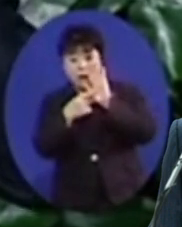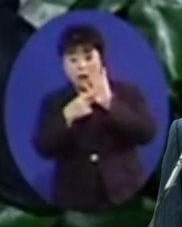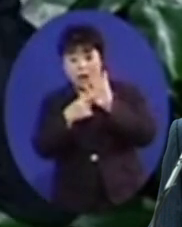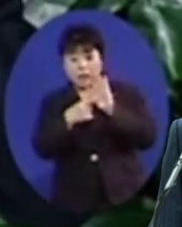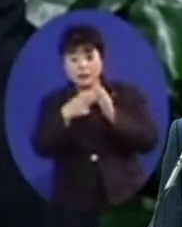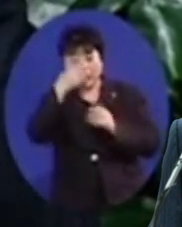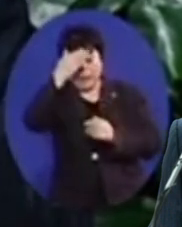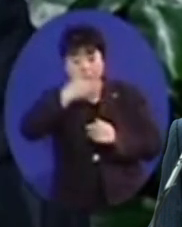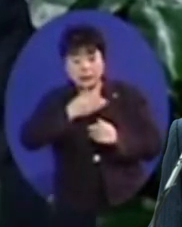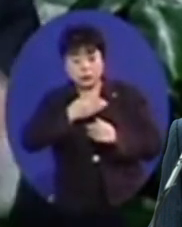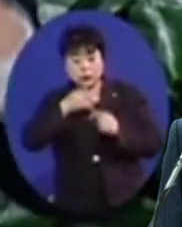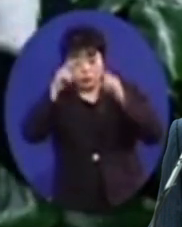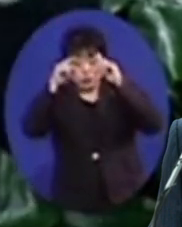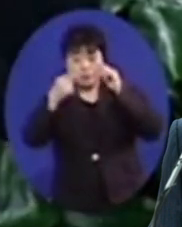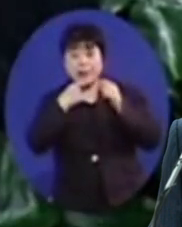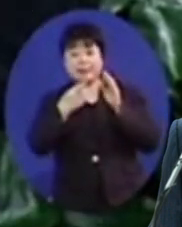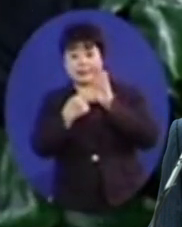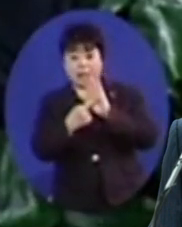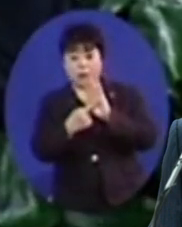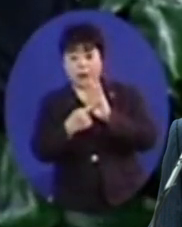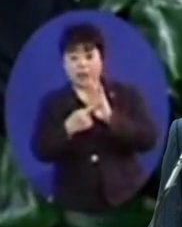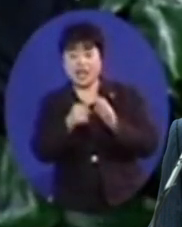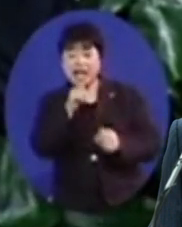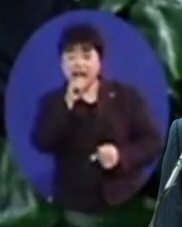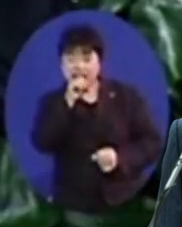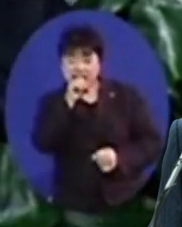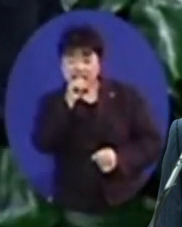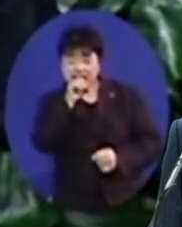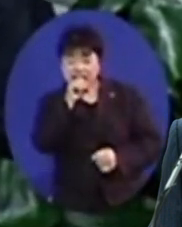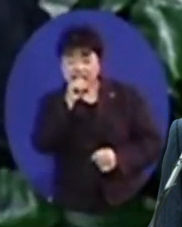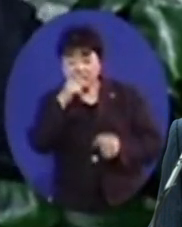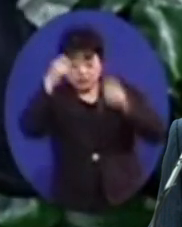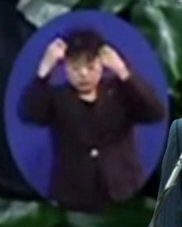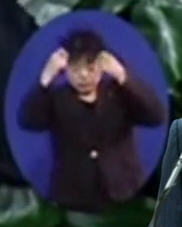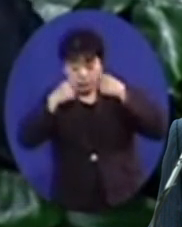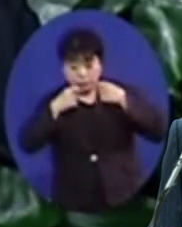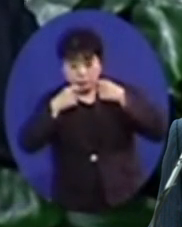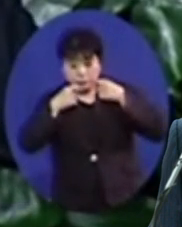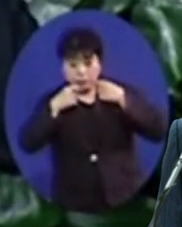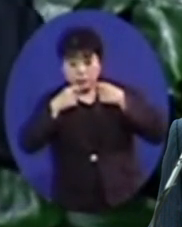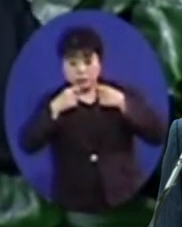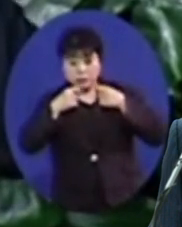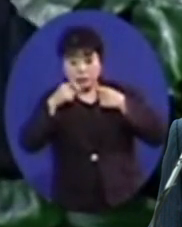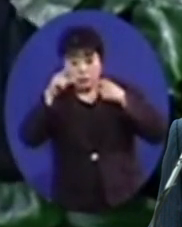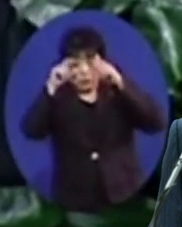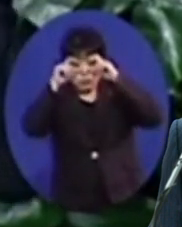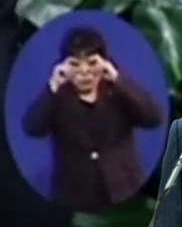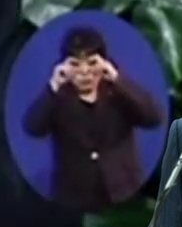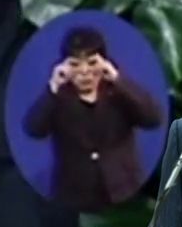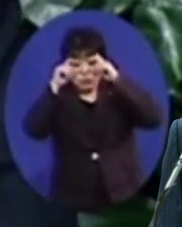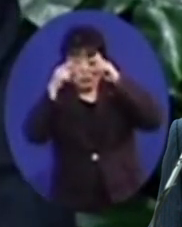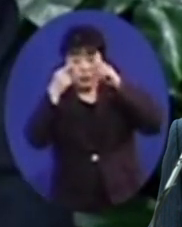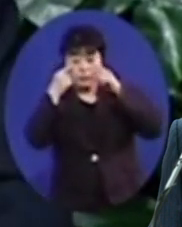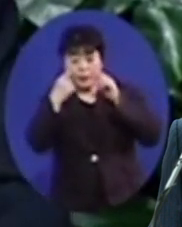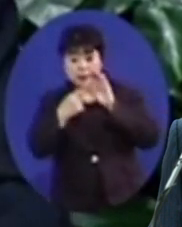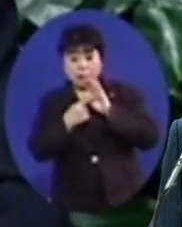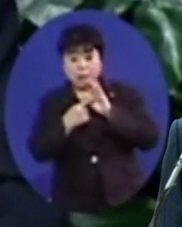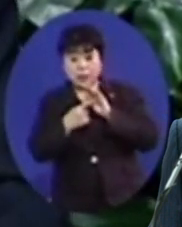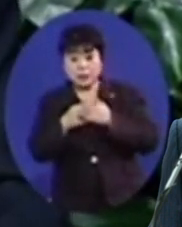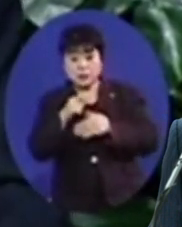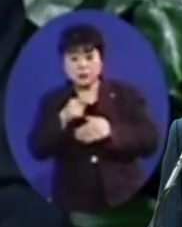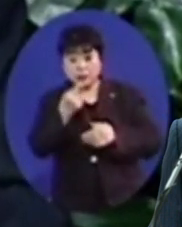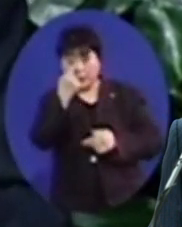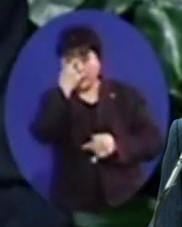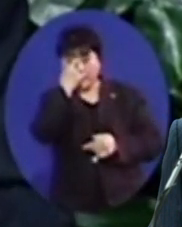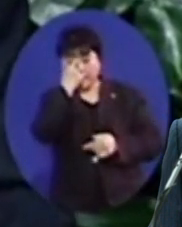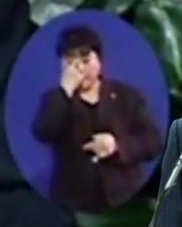가려서. 그러니 쇠로서 만든 투구를 쓰는데 이 눈만 딱 나오는데 이 눈 사이에 여기